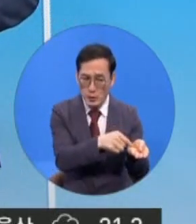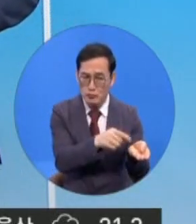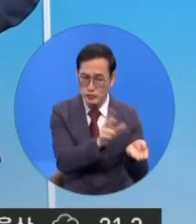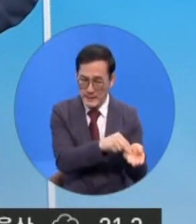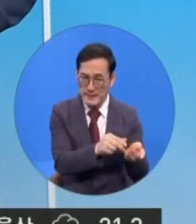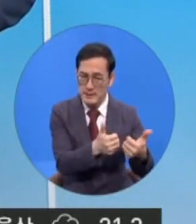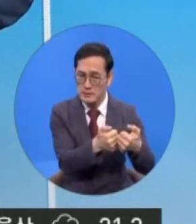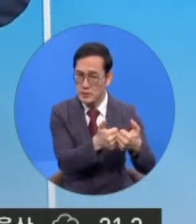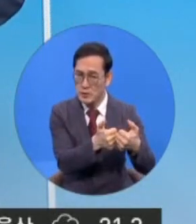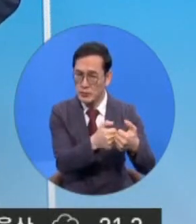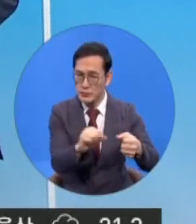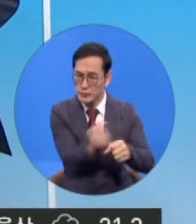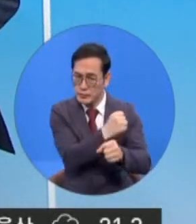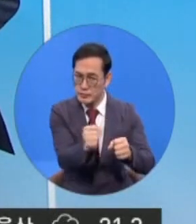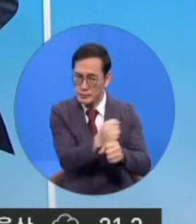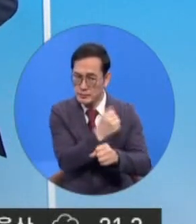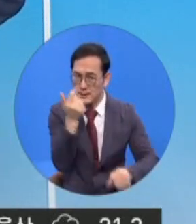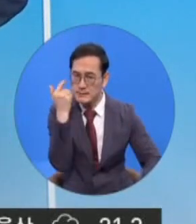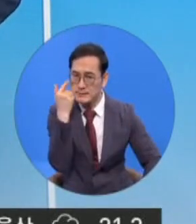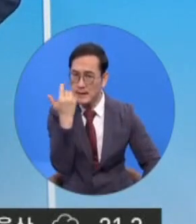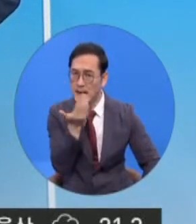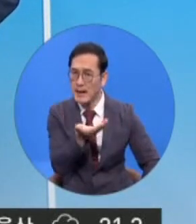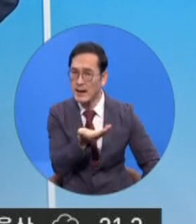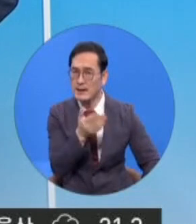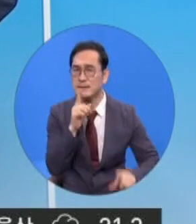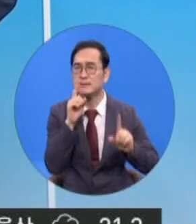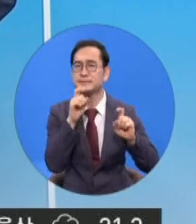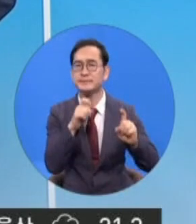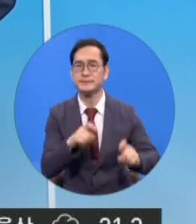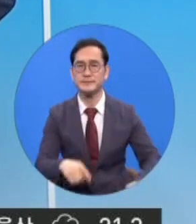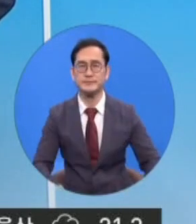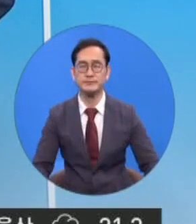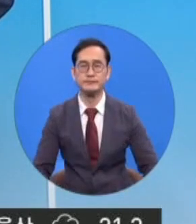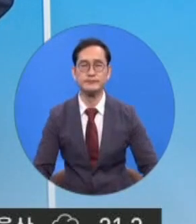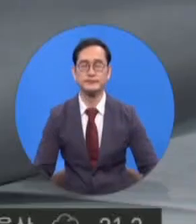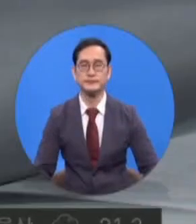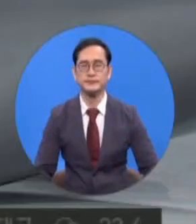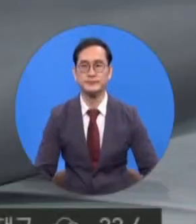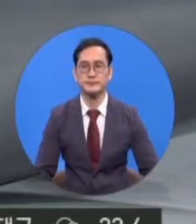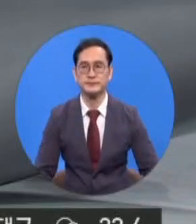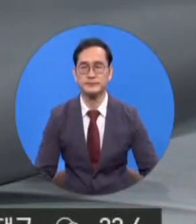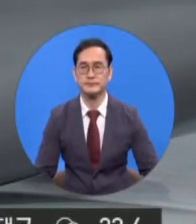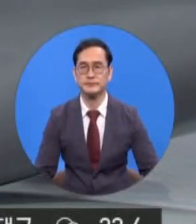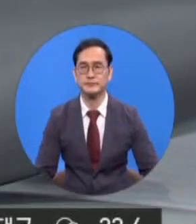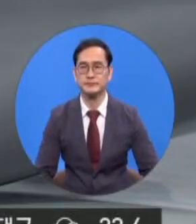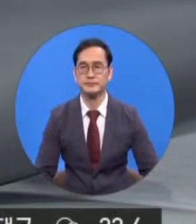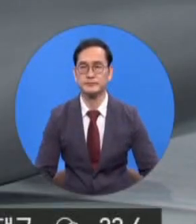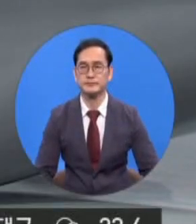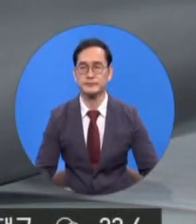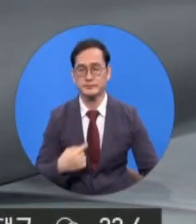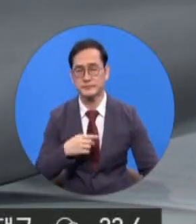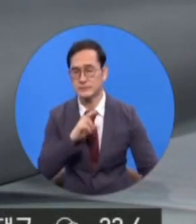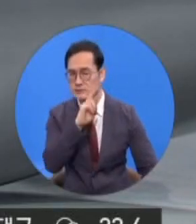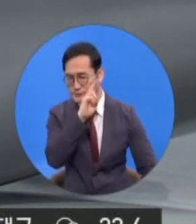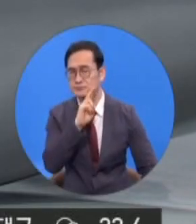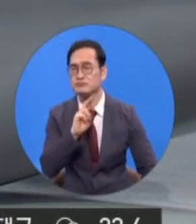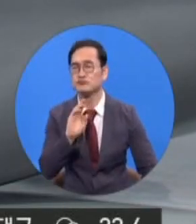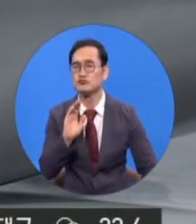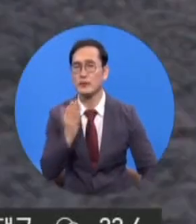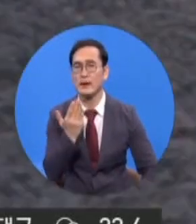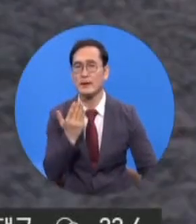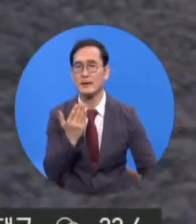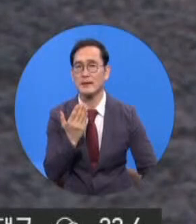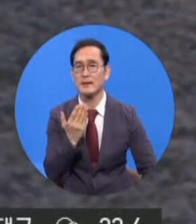위한 그런 자료 아니냐 이런 지금 지적을 하고 있는 거잖아요 예 뭐 충분히 저는 의심 할 수 있다고 보이고 상대가